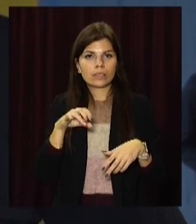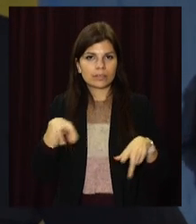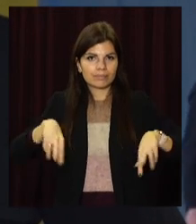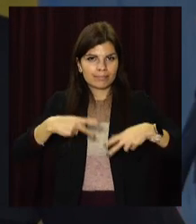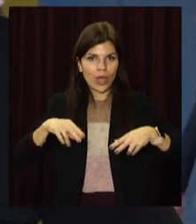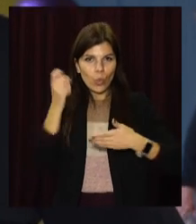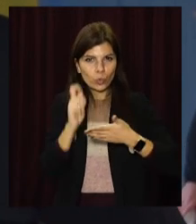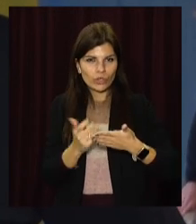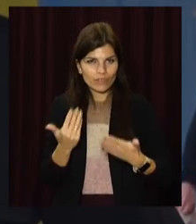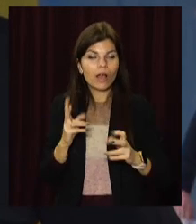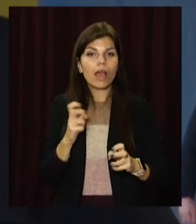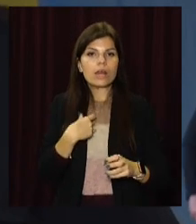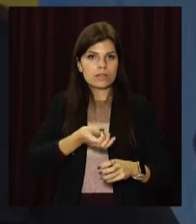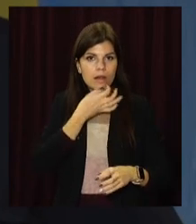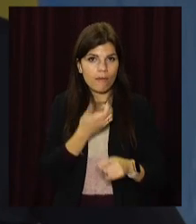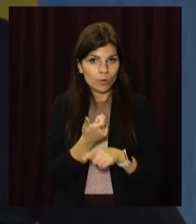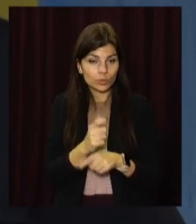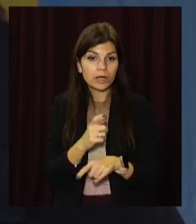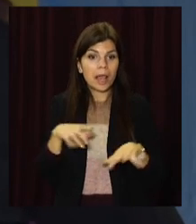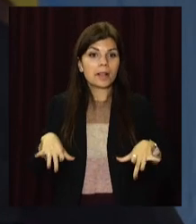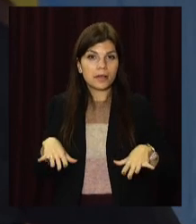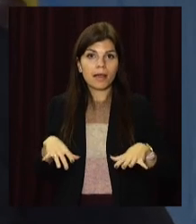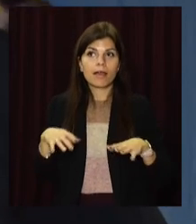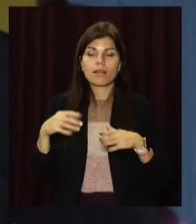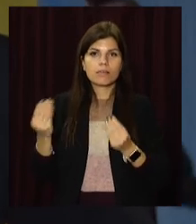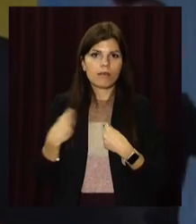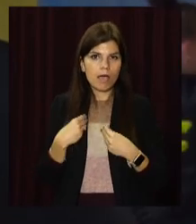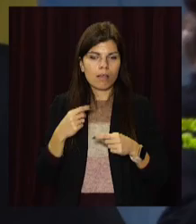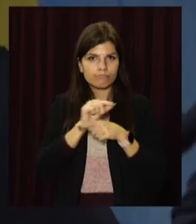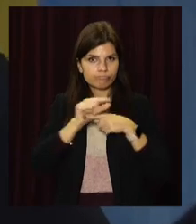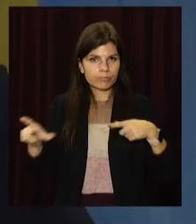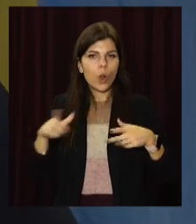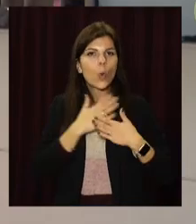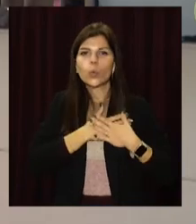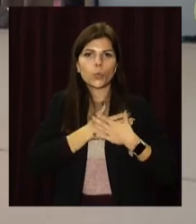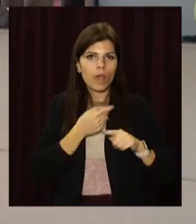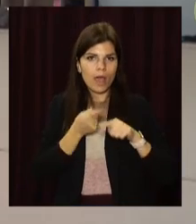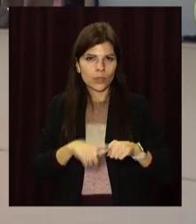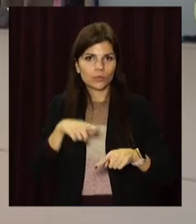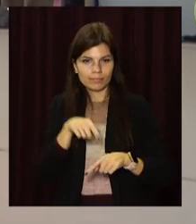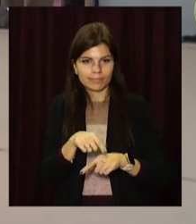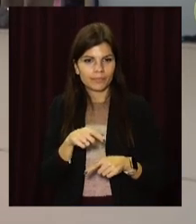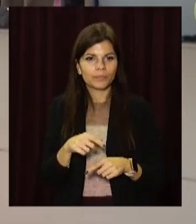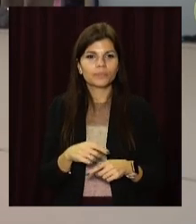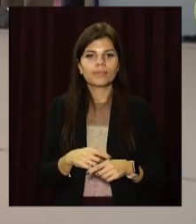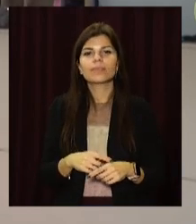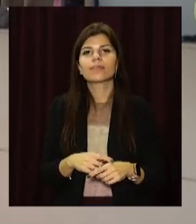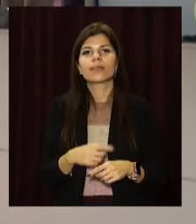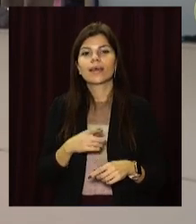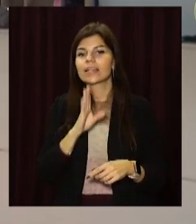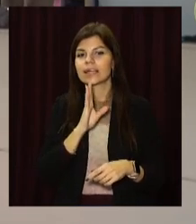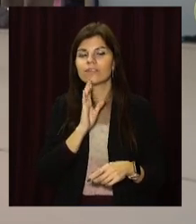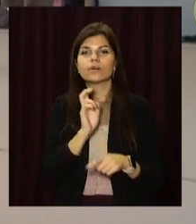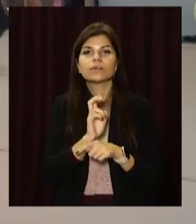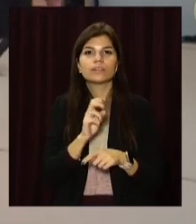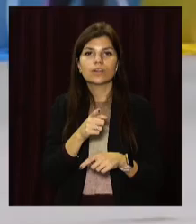дуже подобався тренер, і саме тренер привів мені любов к цьому виду спорту. У художню гімнастику дівчину у 4